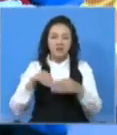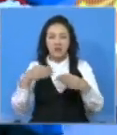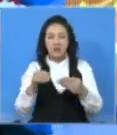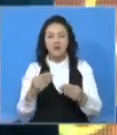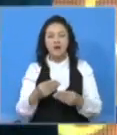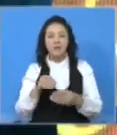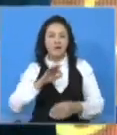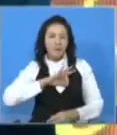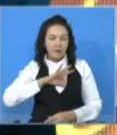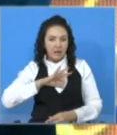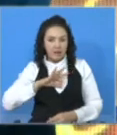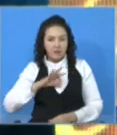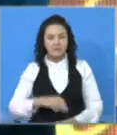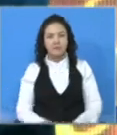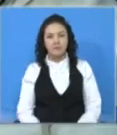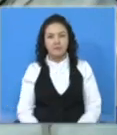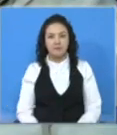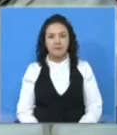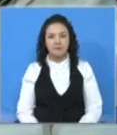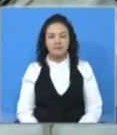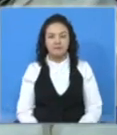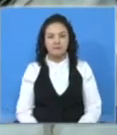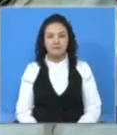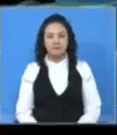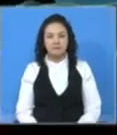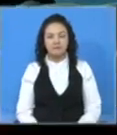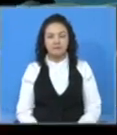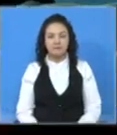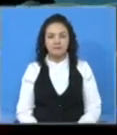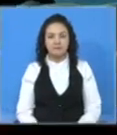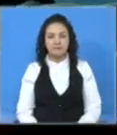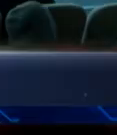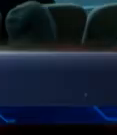композитору нагрудный знак. Жасан Жалбаков, Бахытжан Едигеев, телеканал Актобе.